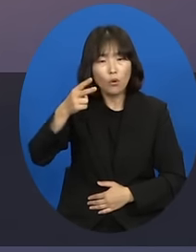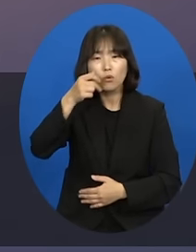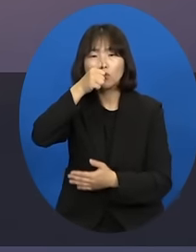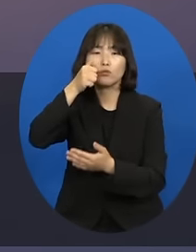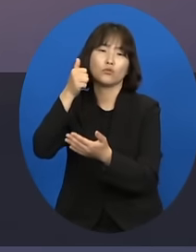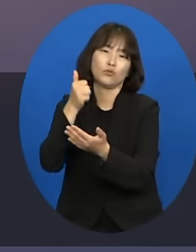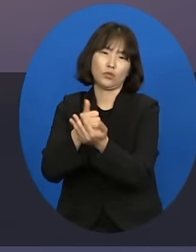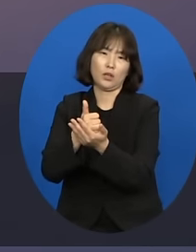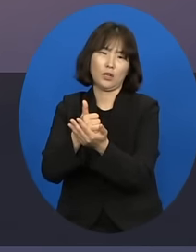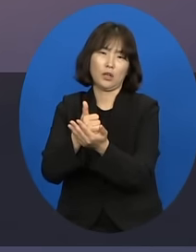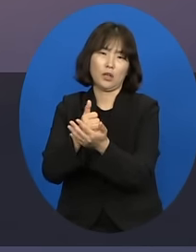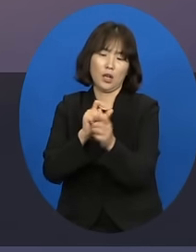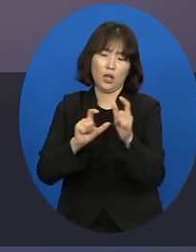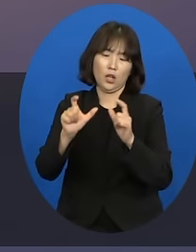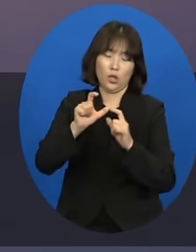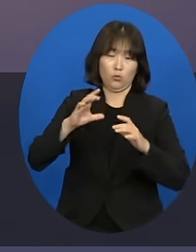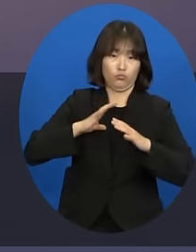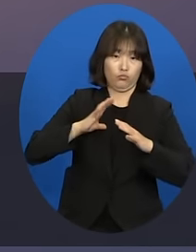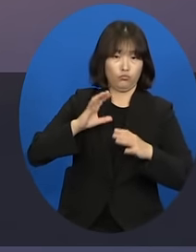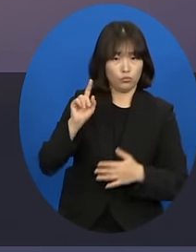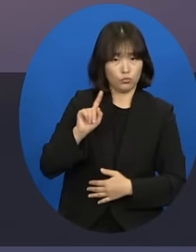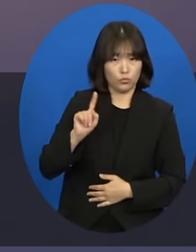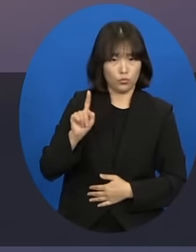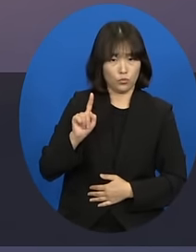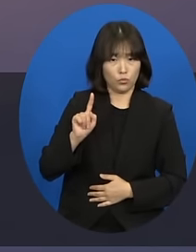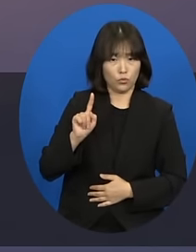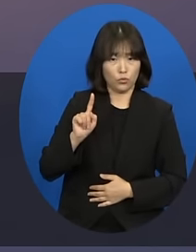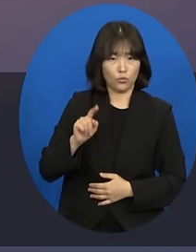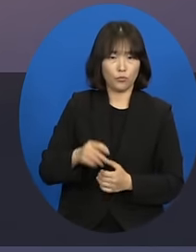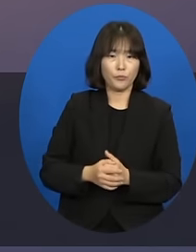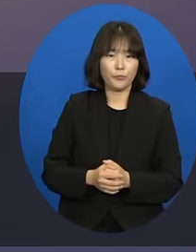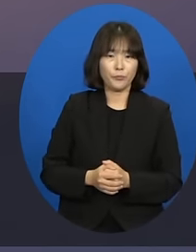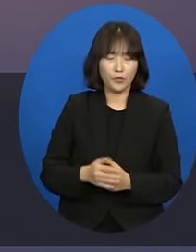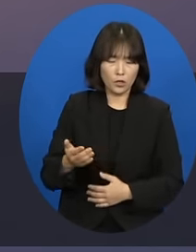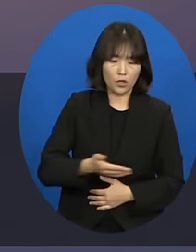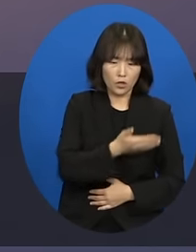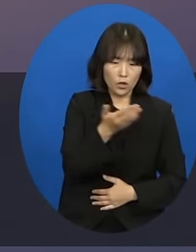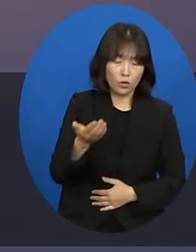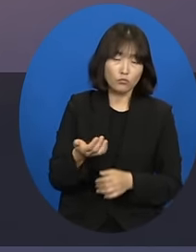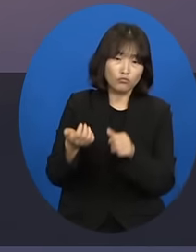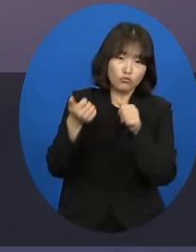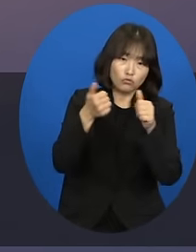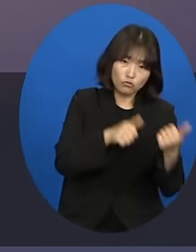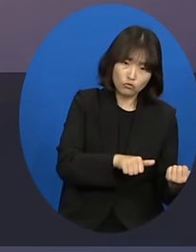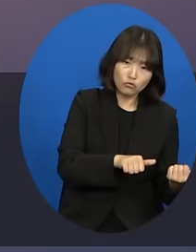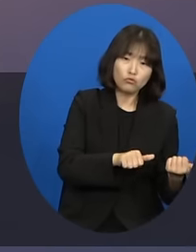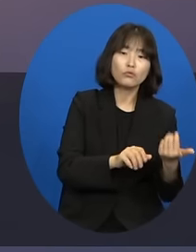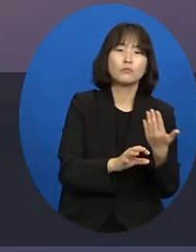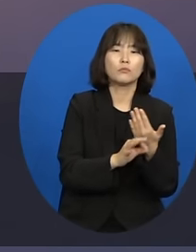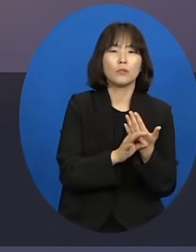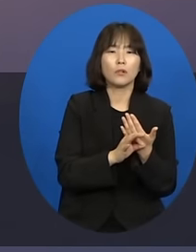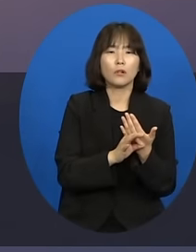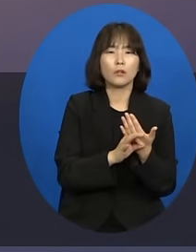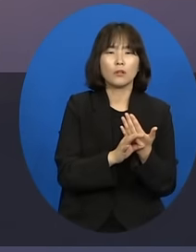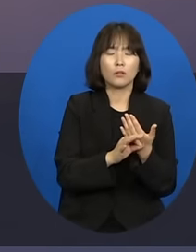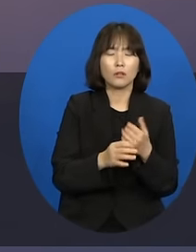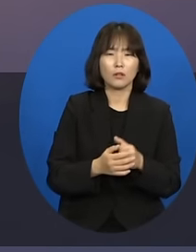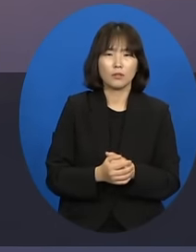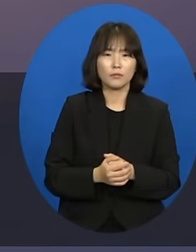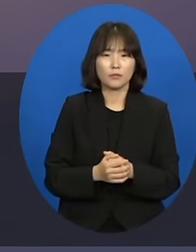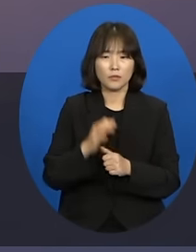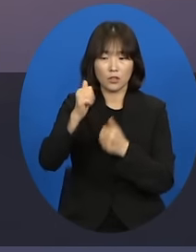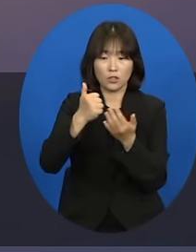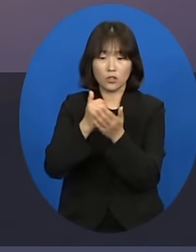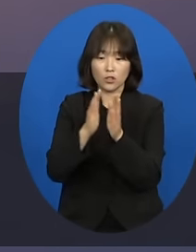어떤 게 사실 더 무섭습니까, 여러분? 여러분 죽게 되면 우리가 성경은 죽는다고 표현하지